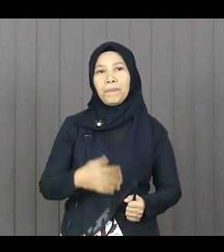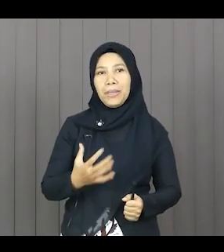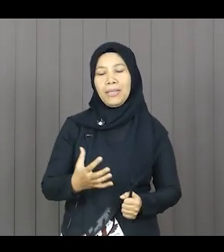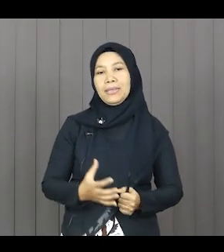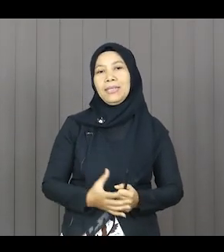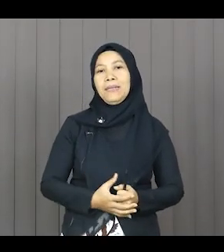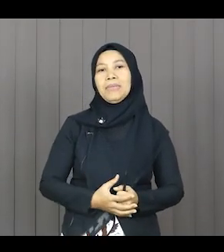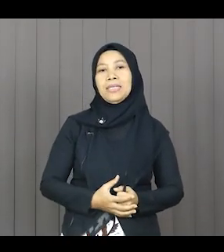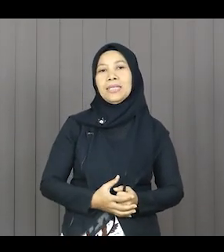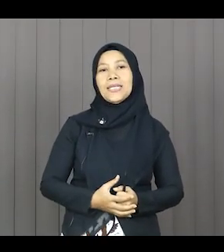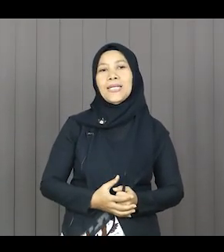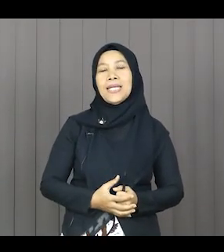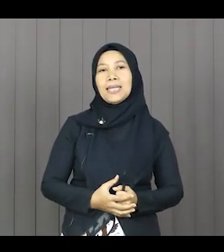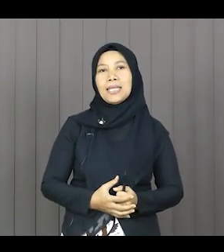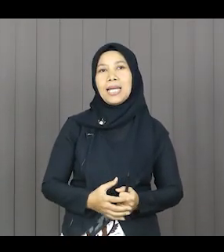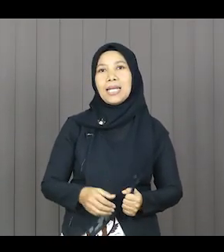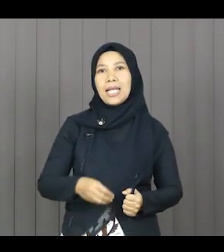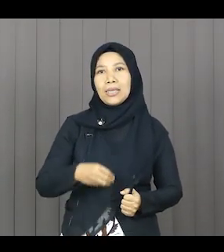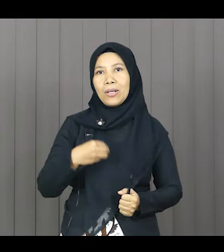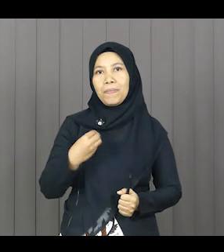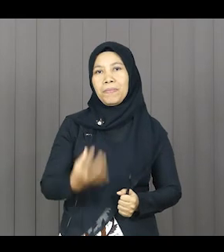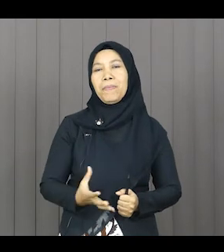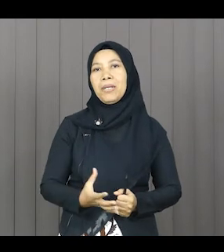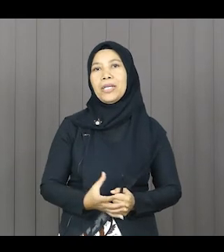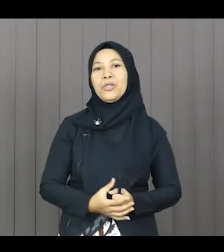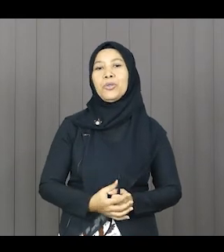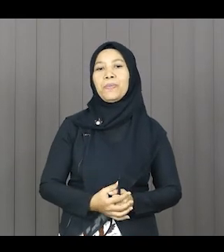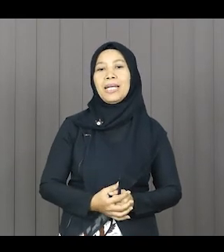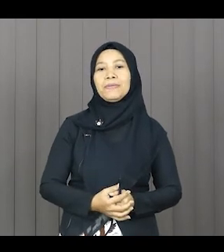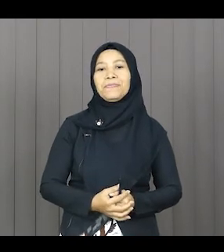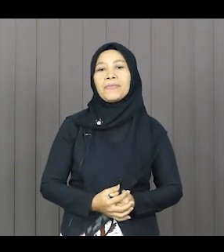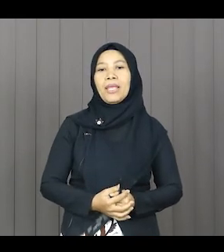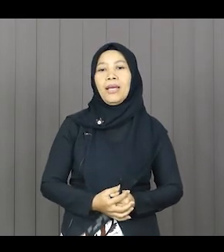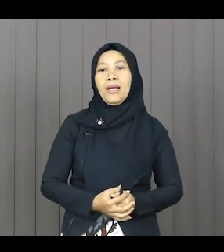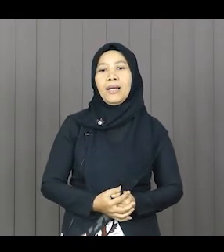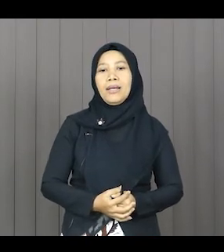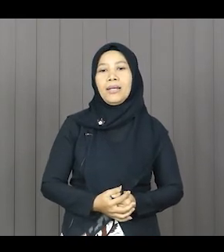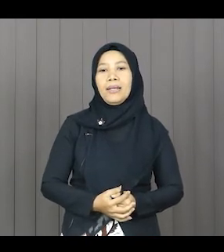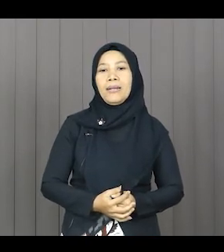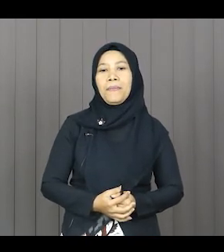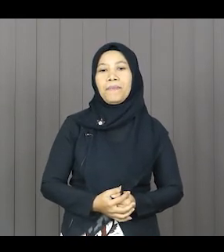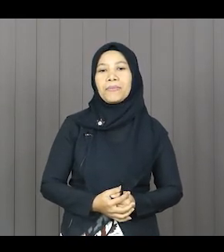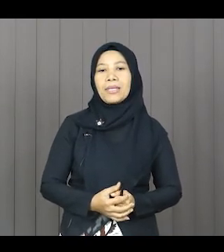untuk lebih menggeliatkan atau lebih menghidupkan